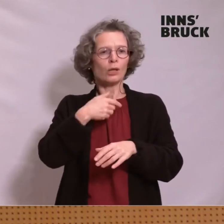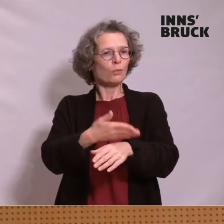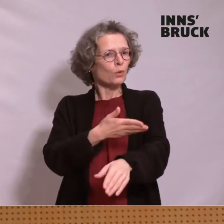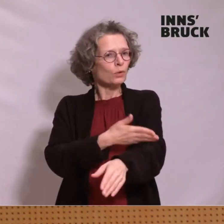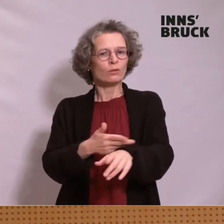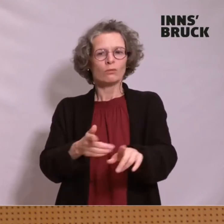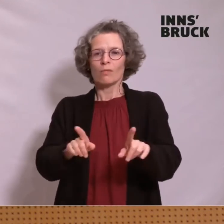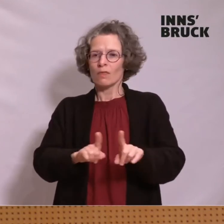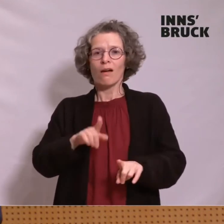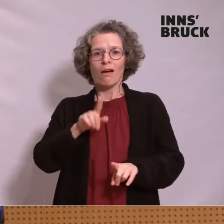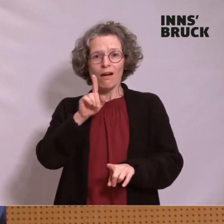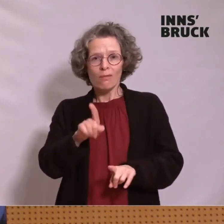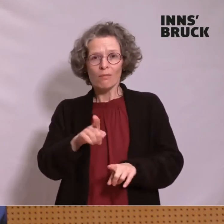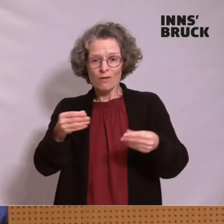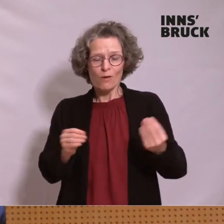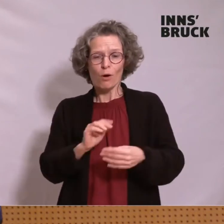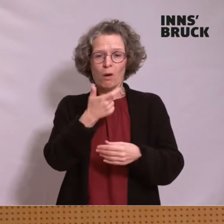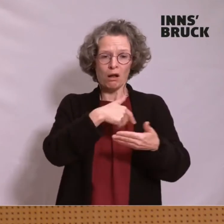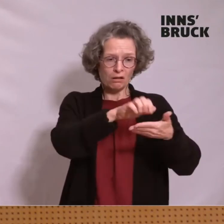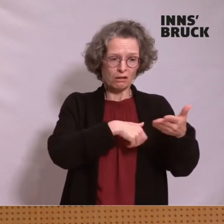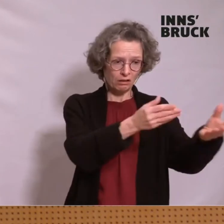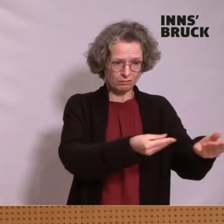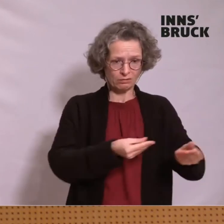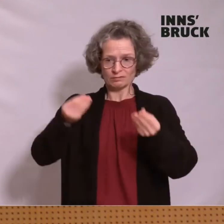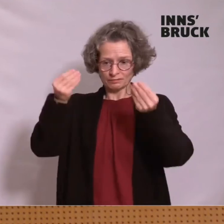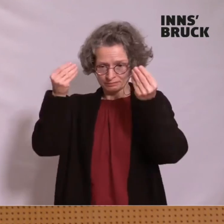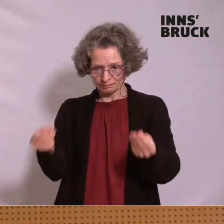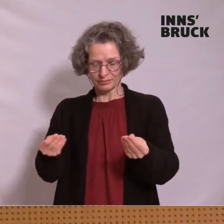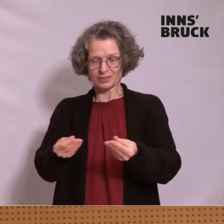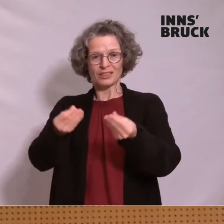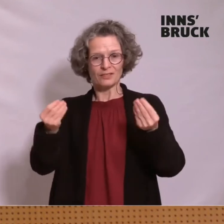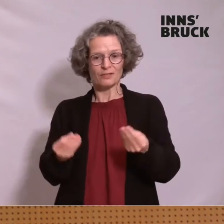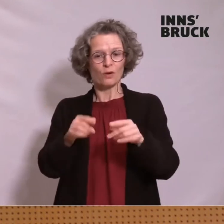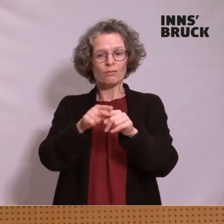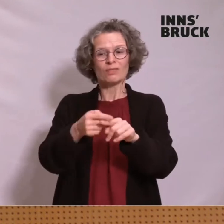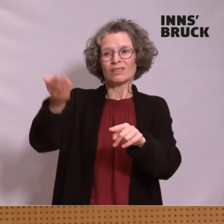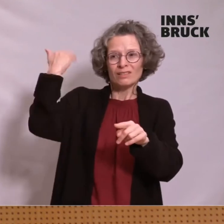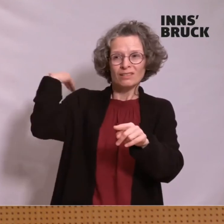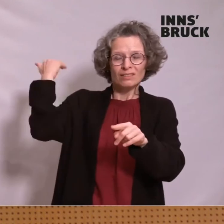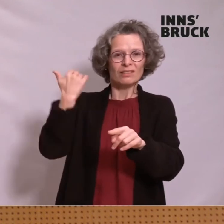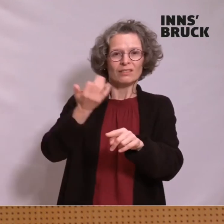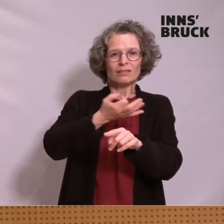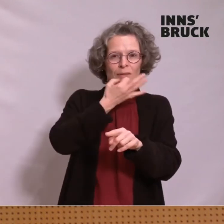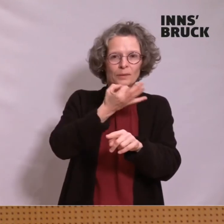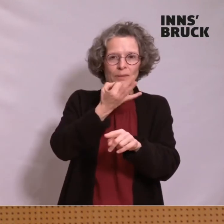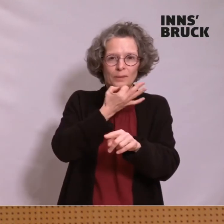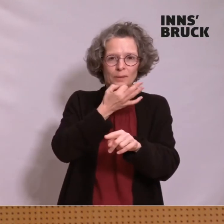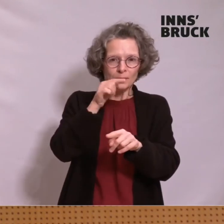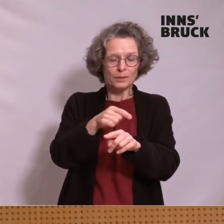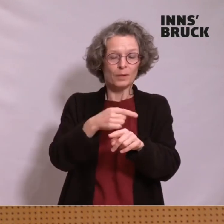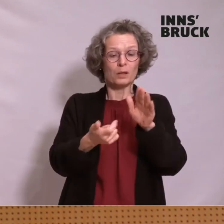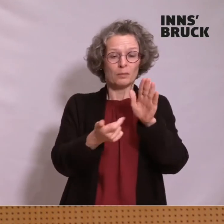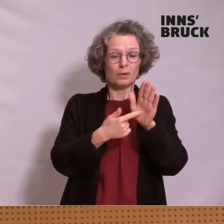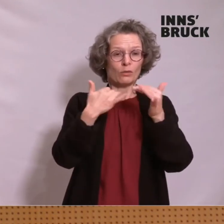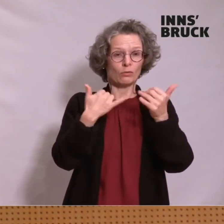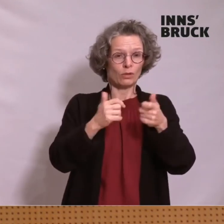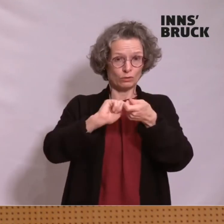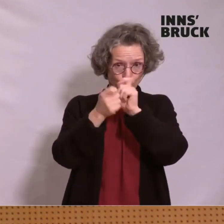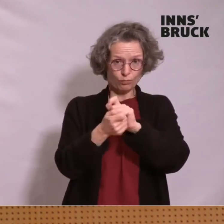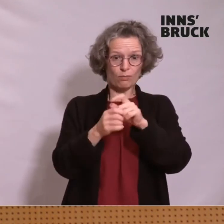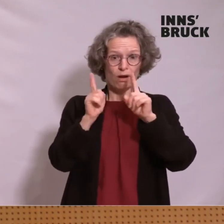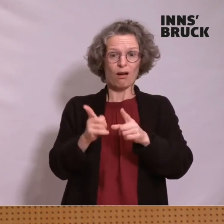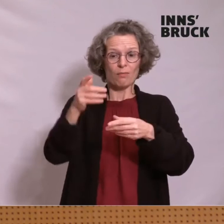einfach deswegen, weil das Gesagte der vergangenen Jahre trotz veränderter Vorzeichen aus meiner